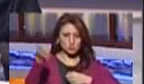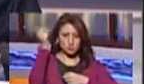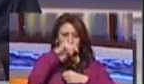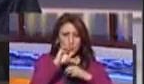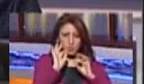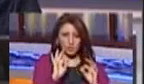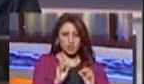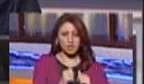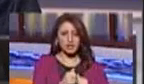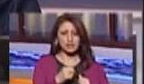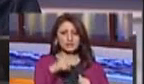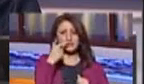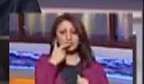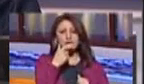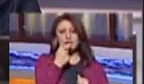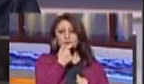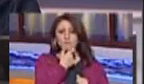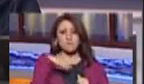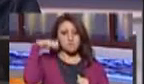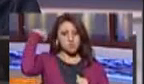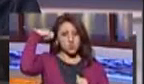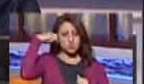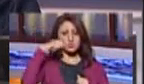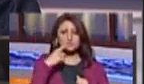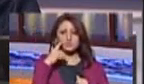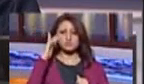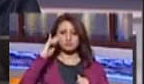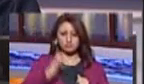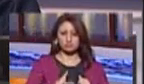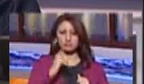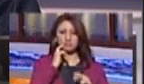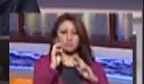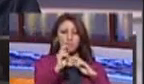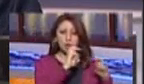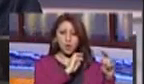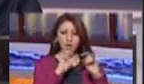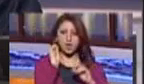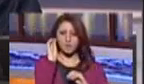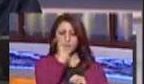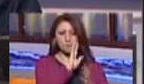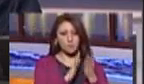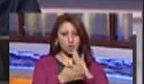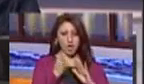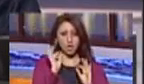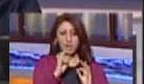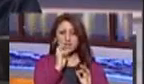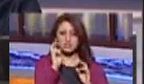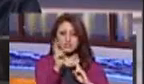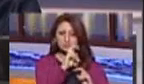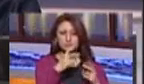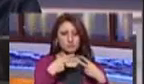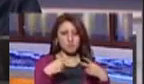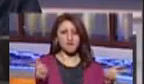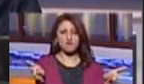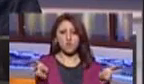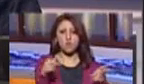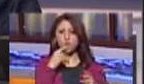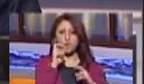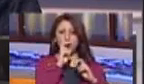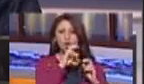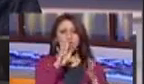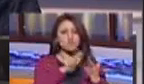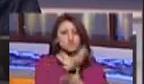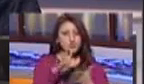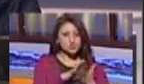بحضور الرئيس الدكتور محمد مرسي رئيس الجمهورية. وأكدت الرئاسة في بيان لها النهاردة أن أجندة الحوار مفتوحة لمناقشة أي